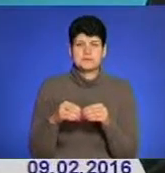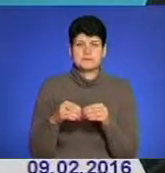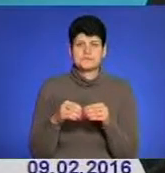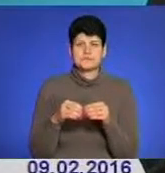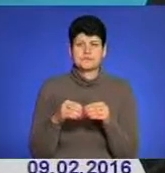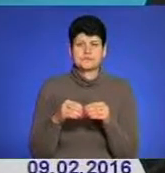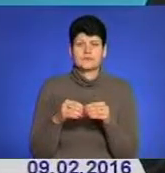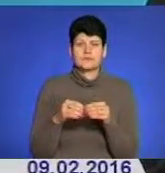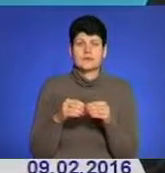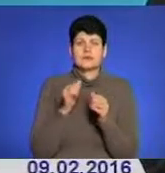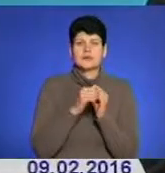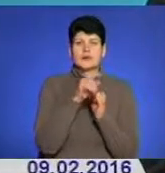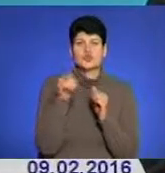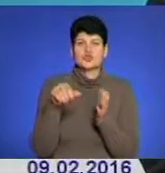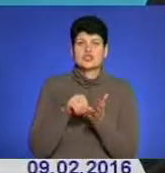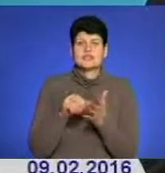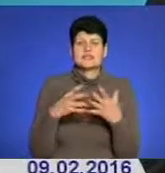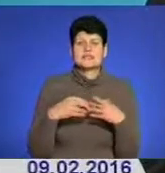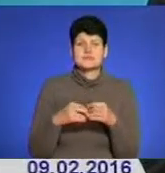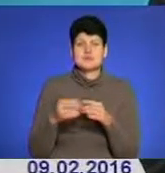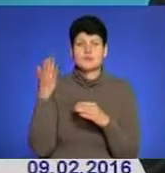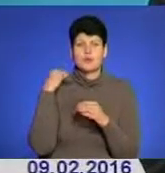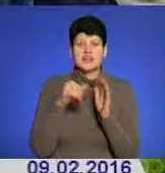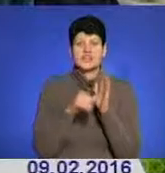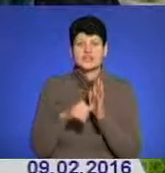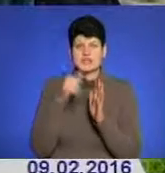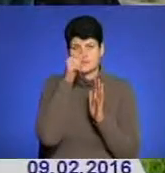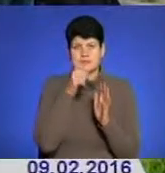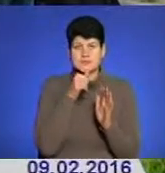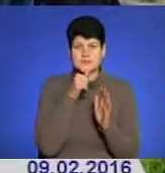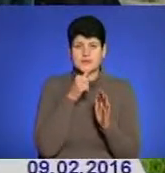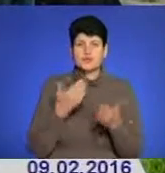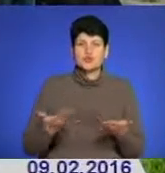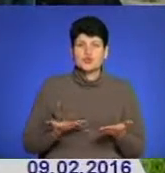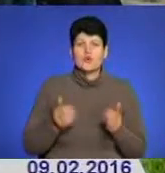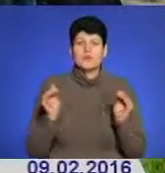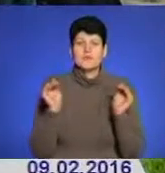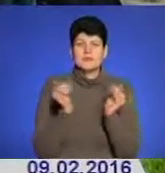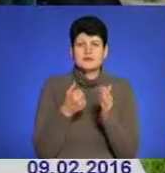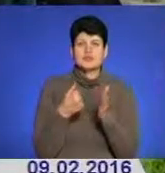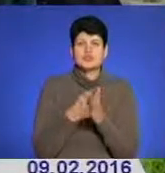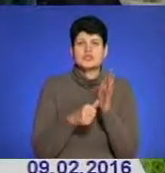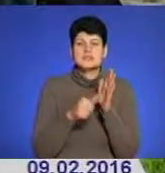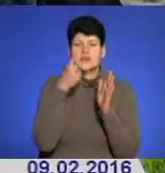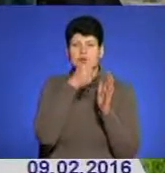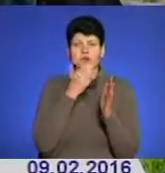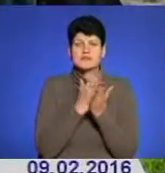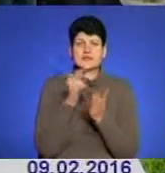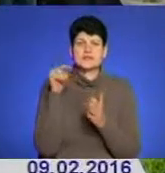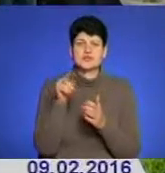на кожного члена сім'ї за попередні шість місяців. Прожитковий мінімум для дітей до шести років тепер становить